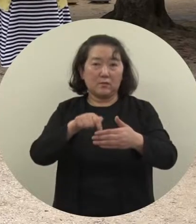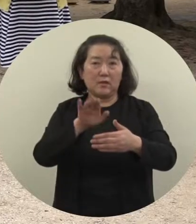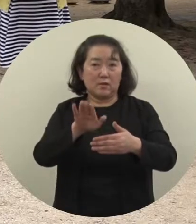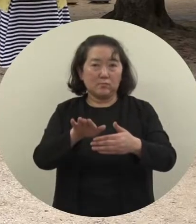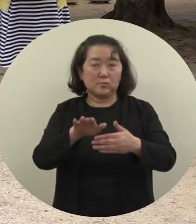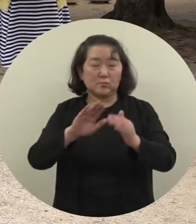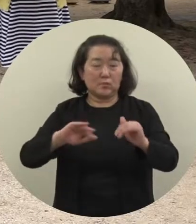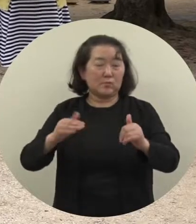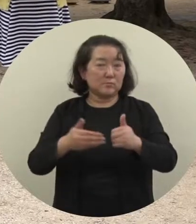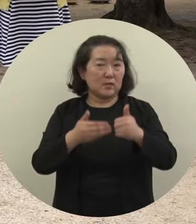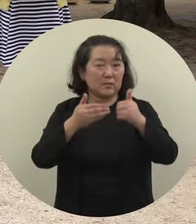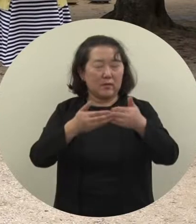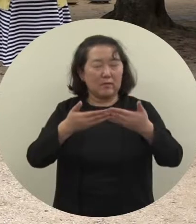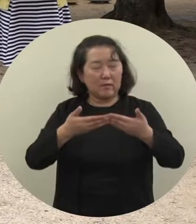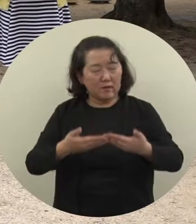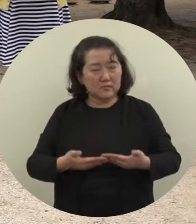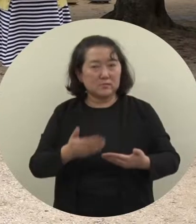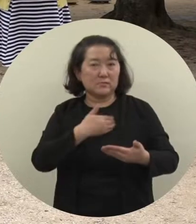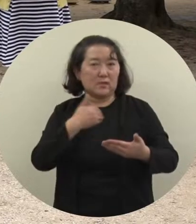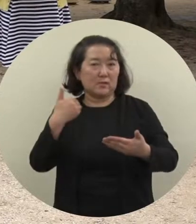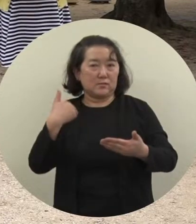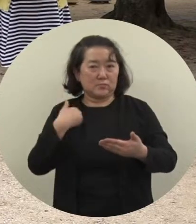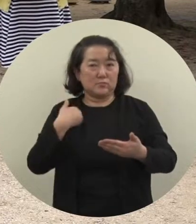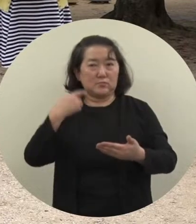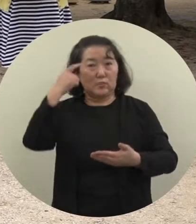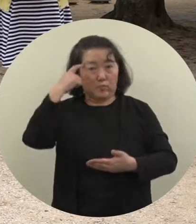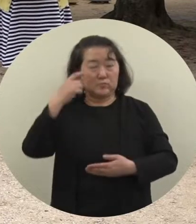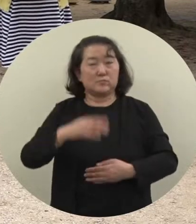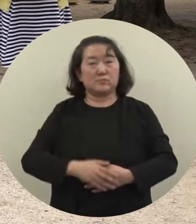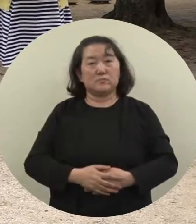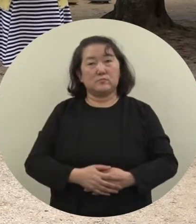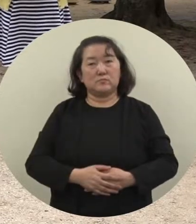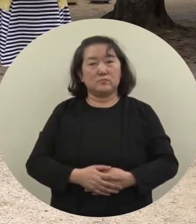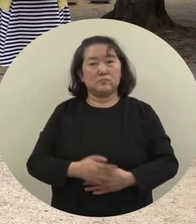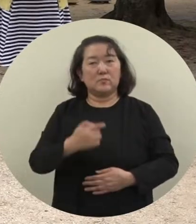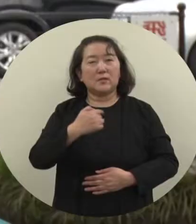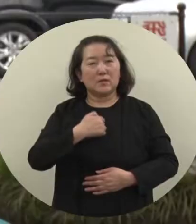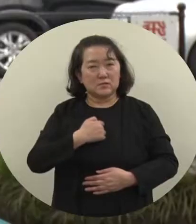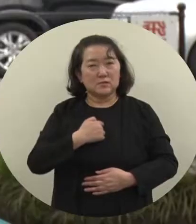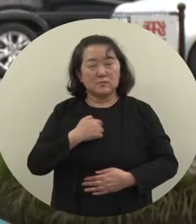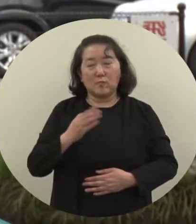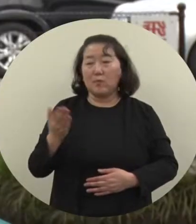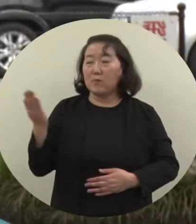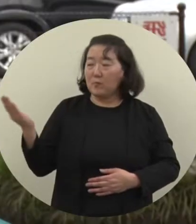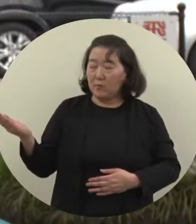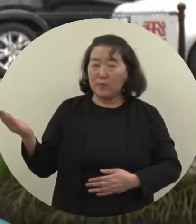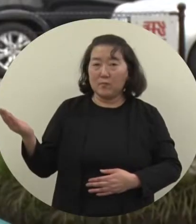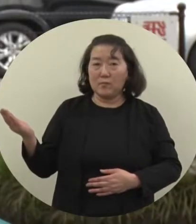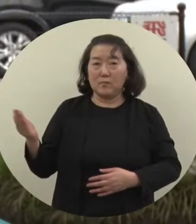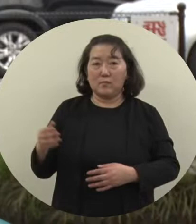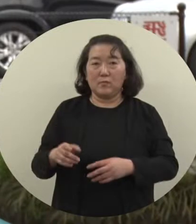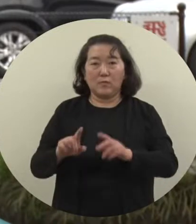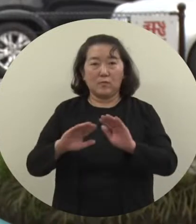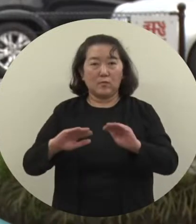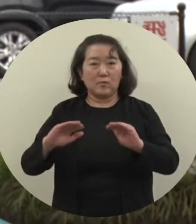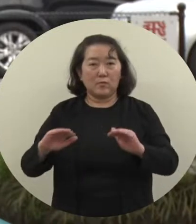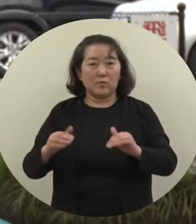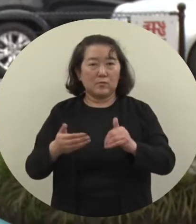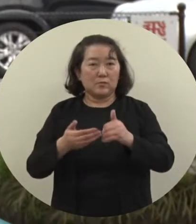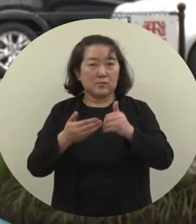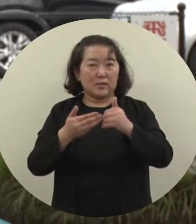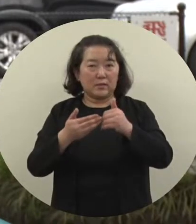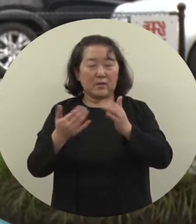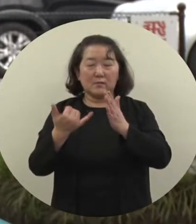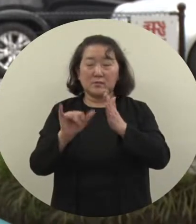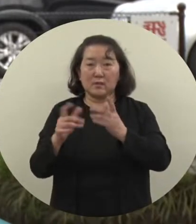にあるからこそ、子育てに安心感が増すんだなと思っています。そして、私のお隣の小島さんも子育て世代